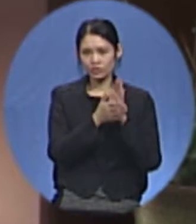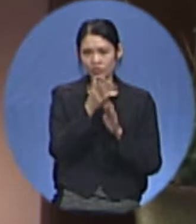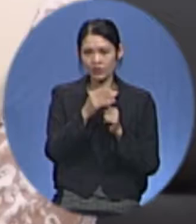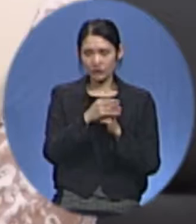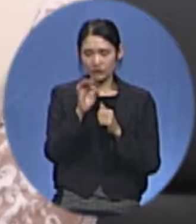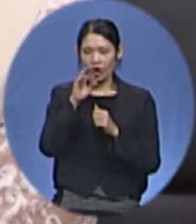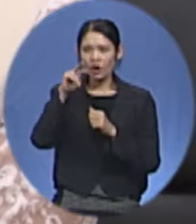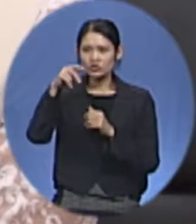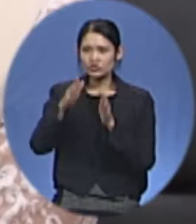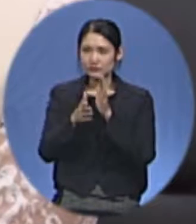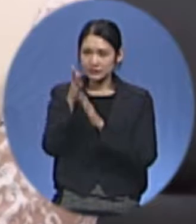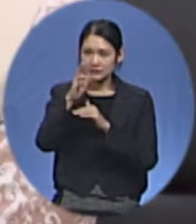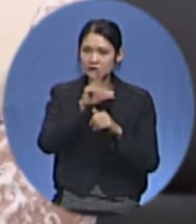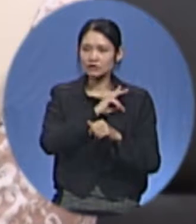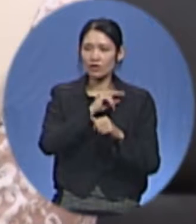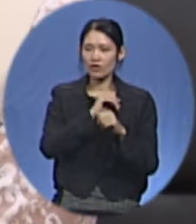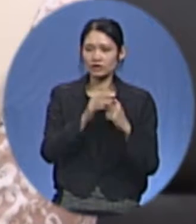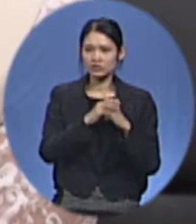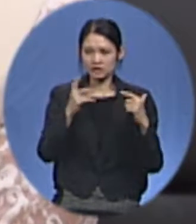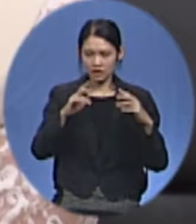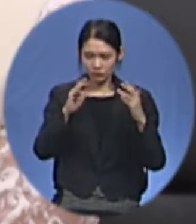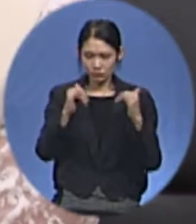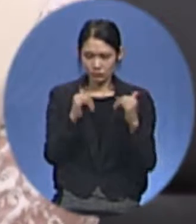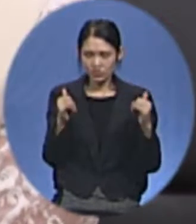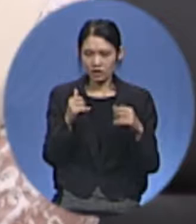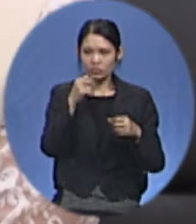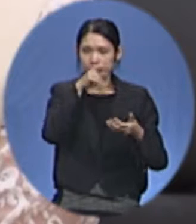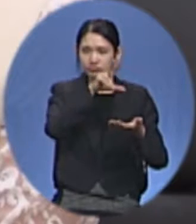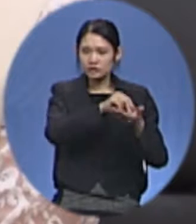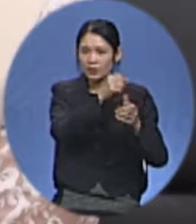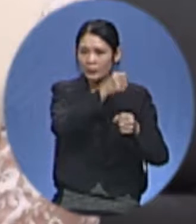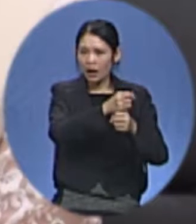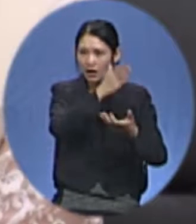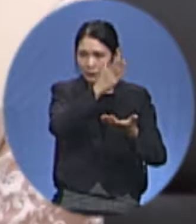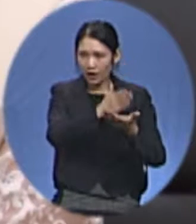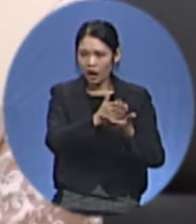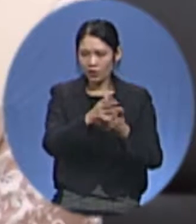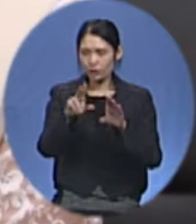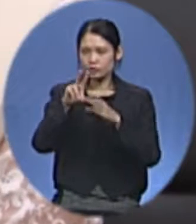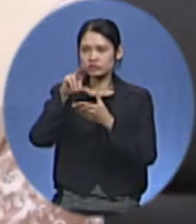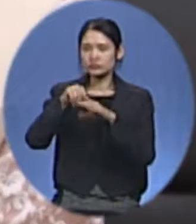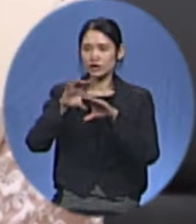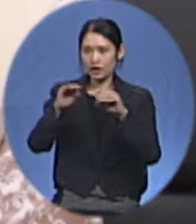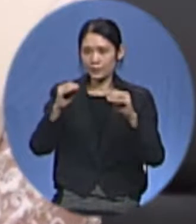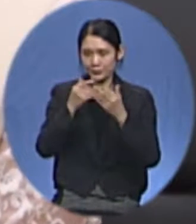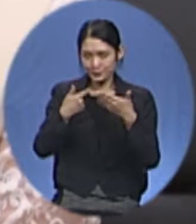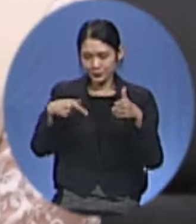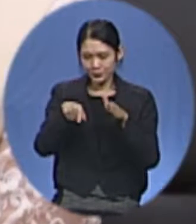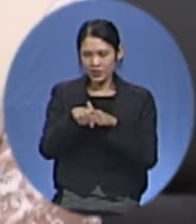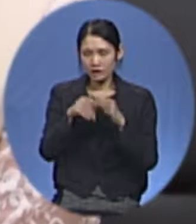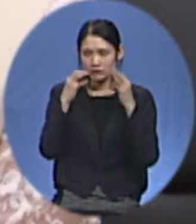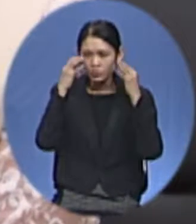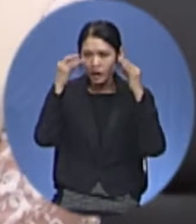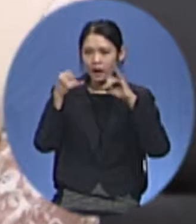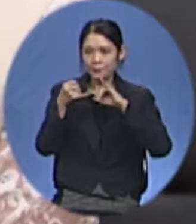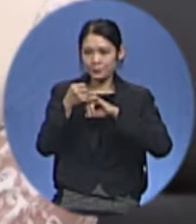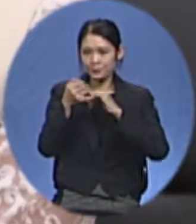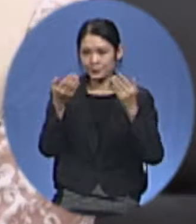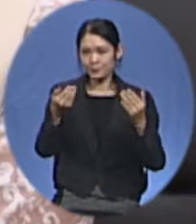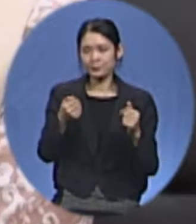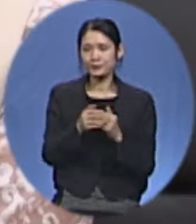시의원으로서 지역민을 위해 문제를 만들기보다는 문제 해결을 위해 최선을 다해야 할